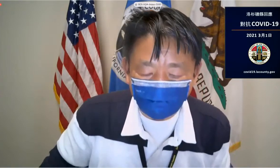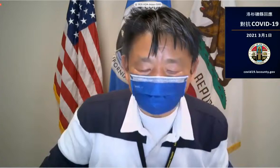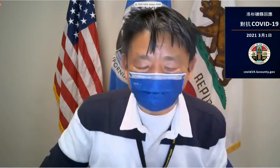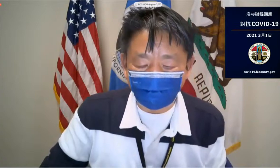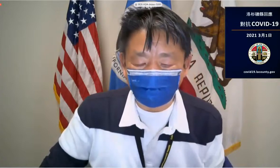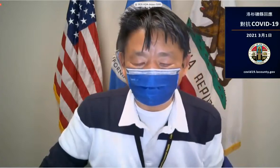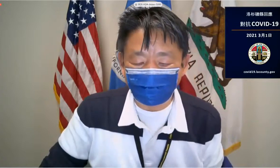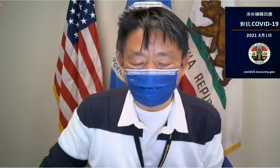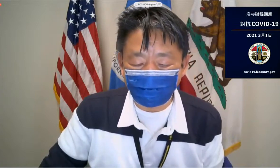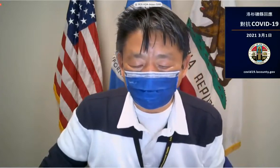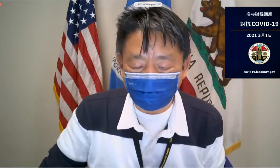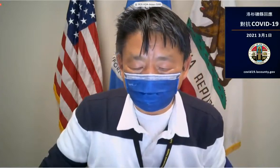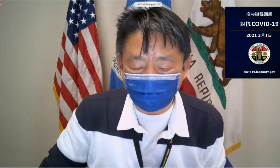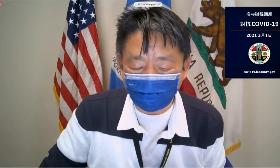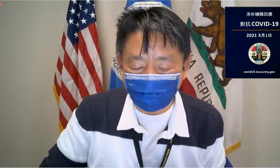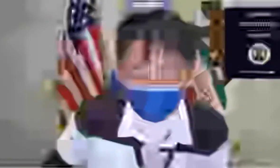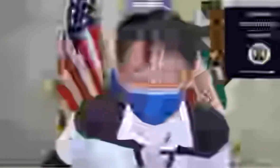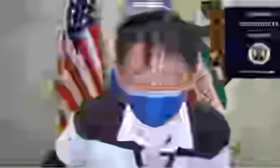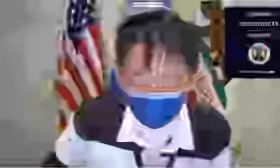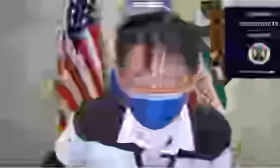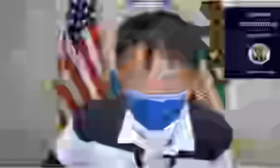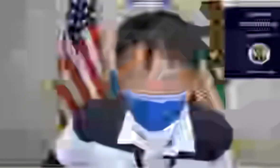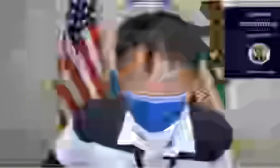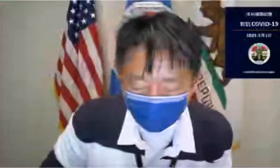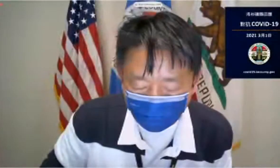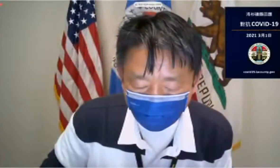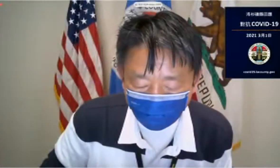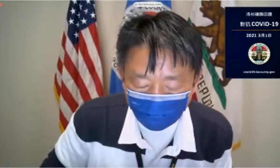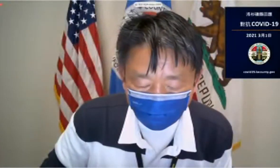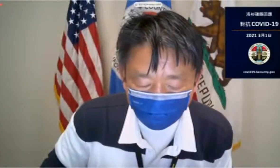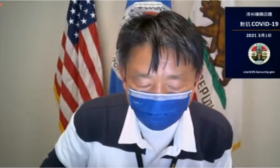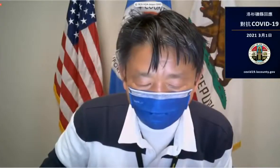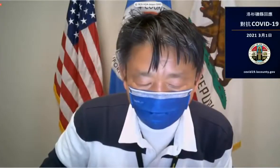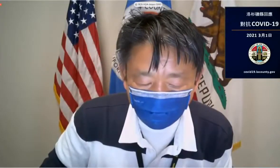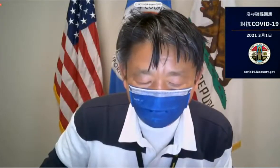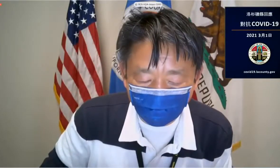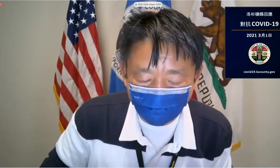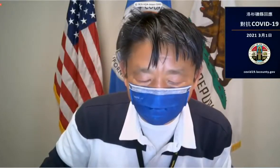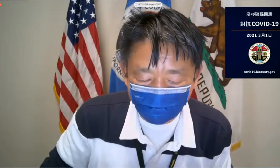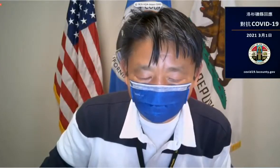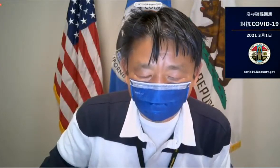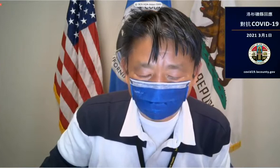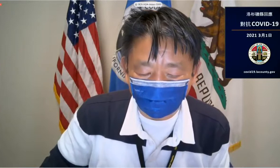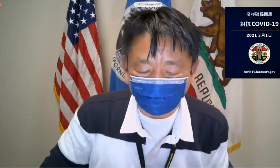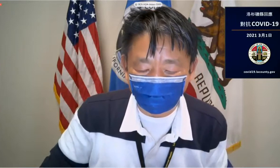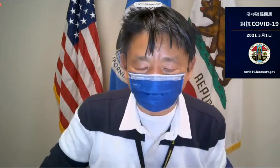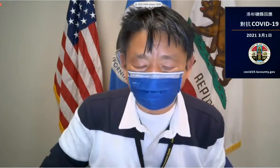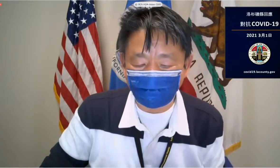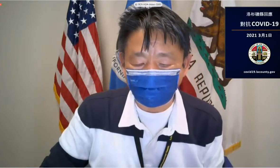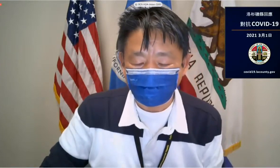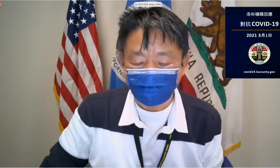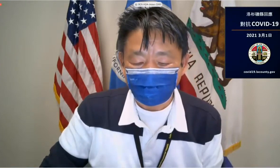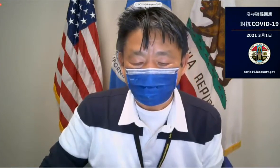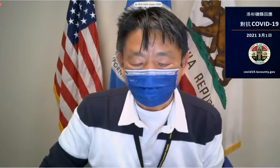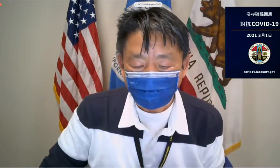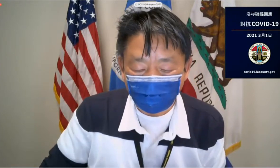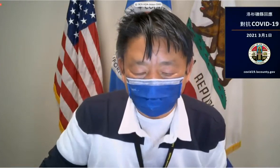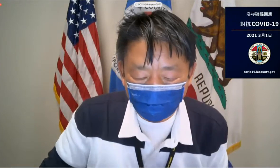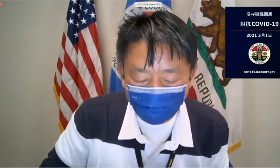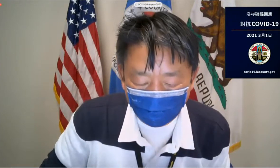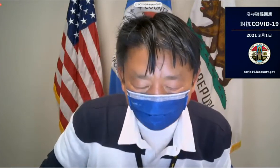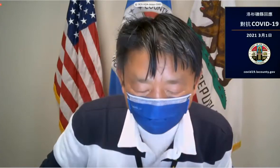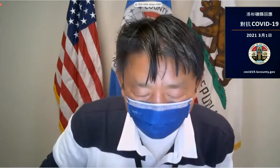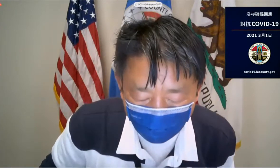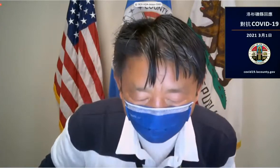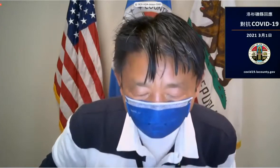个大型住宅和非住宅机构进行了调查，这些机构均有至少1个已知新冠病毒患者，其